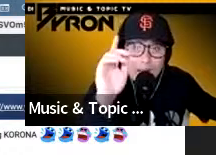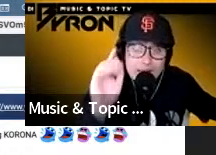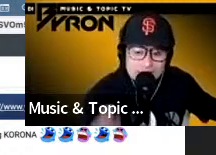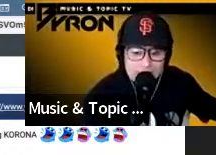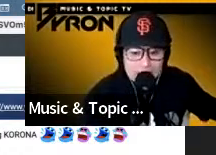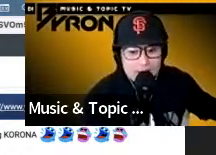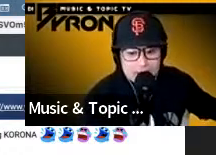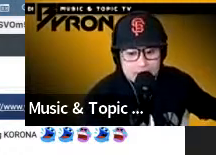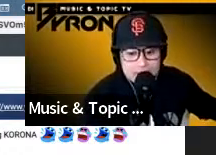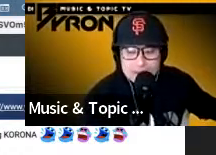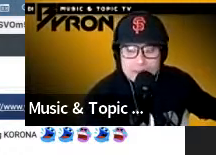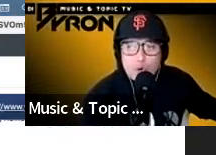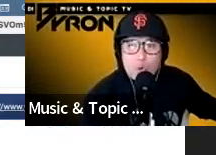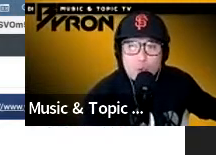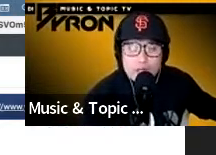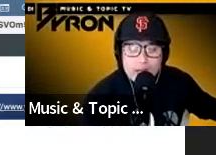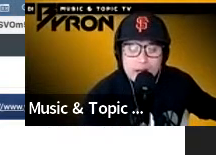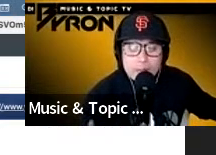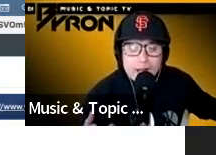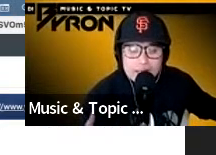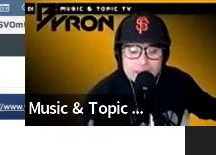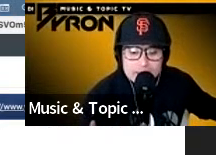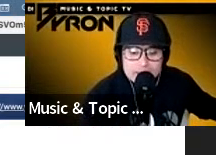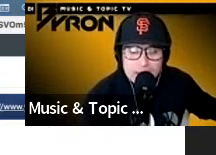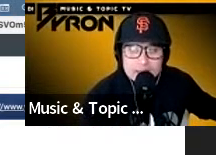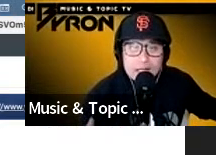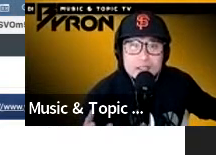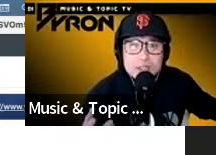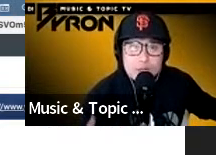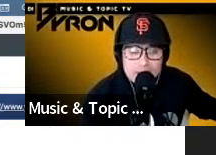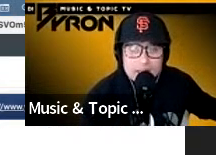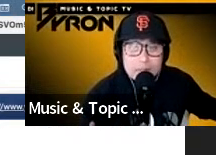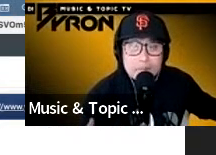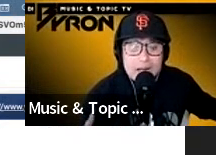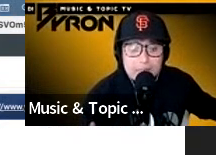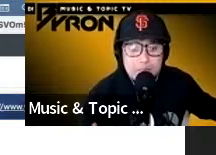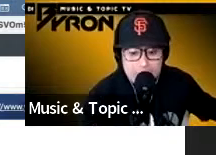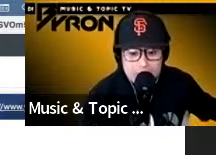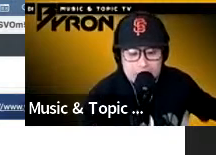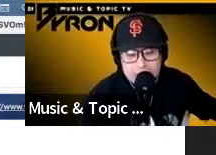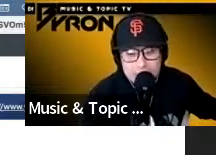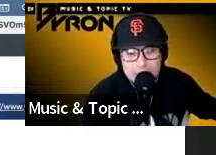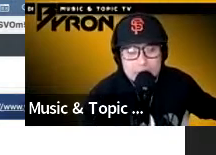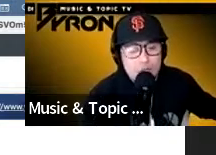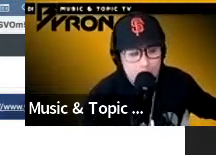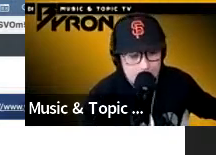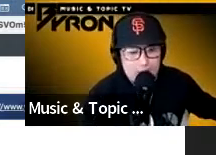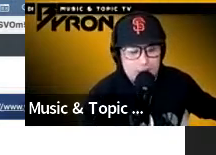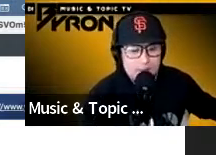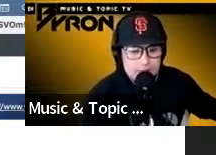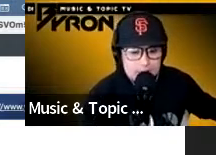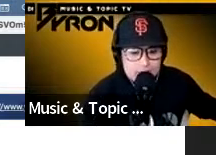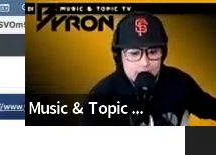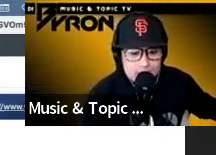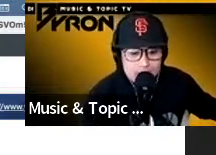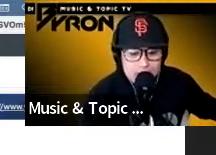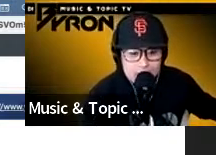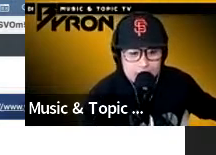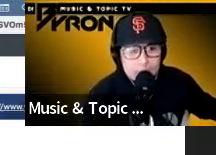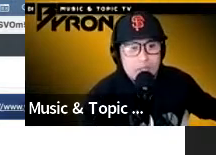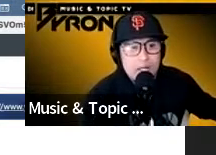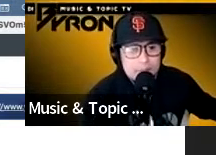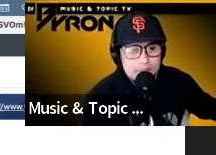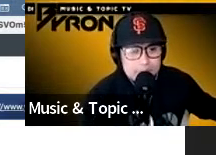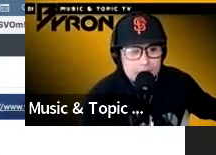sinungaling talaga yan nahuhuli ang malaking isda saka sinungaling ng malaking bibig sinungaling Okay